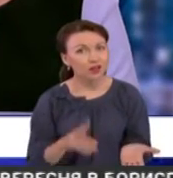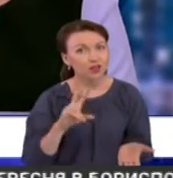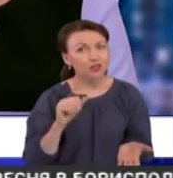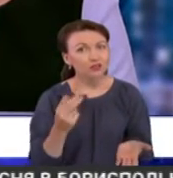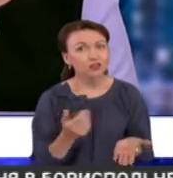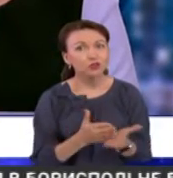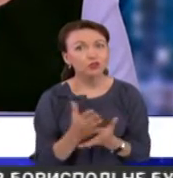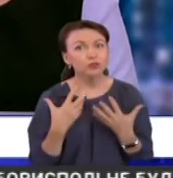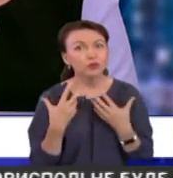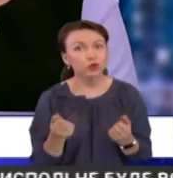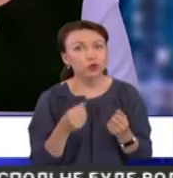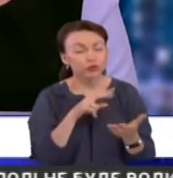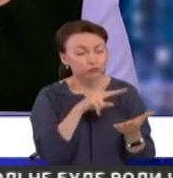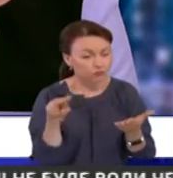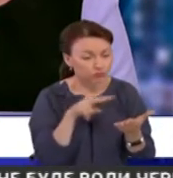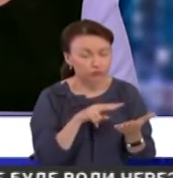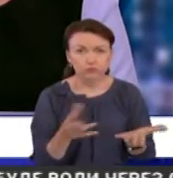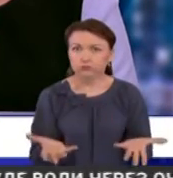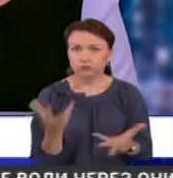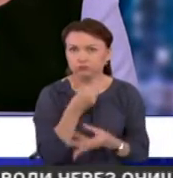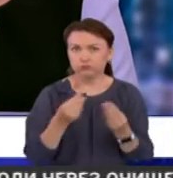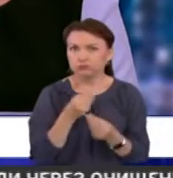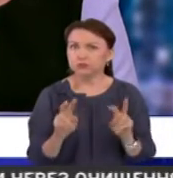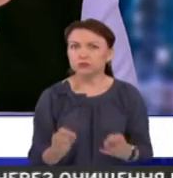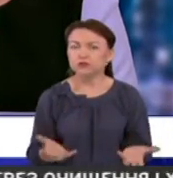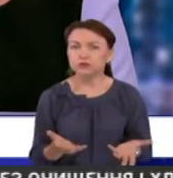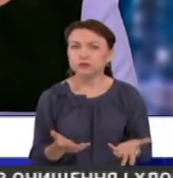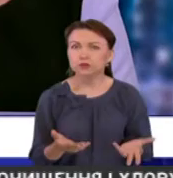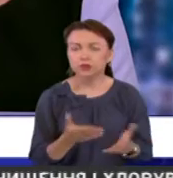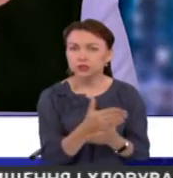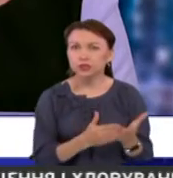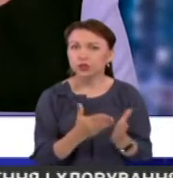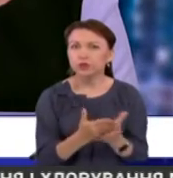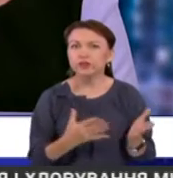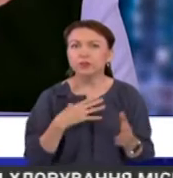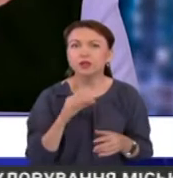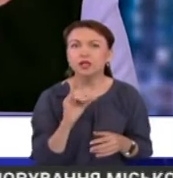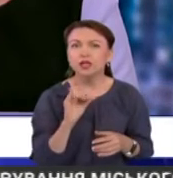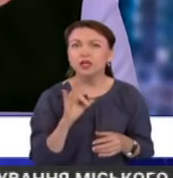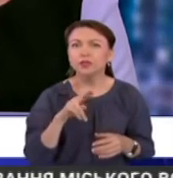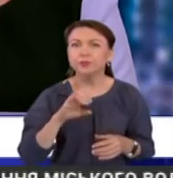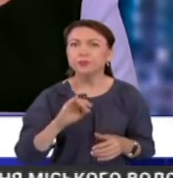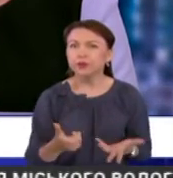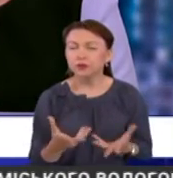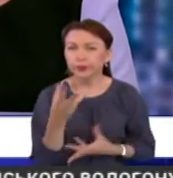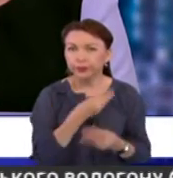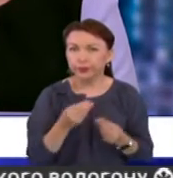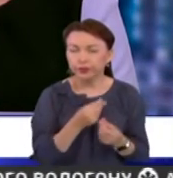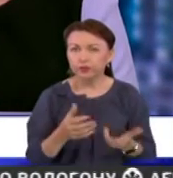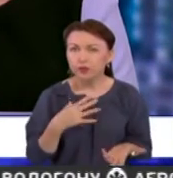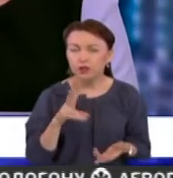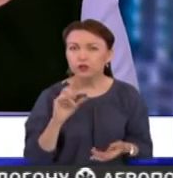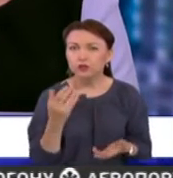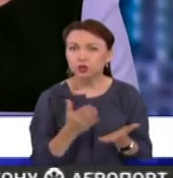перевіряючи декларацію, скаже, що підробка. Ми всі знаємо, як були скасовані декларації в Ірпіні, да? І як Нацслужба